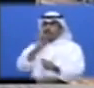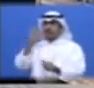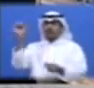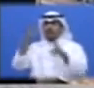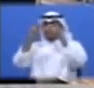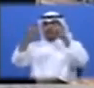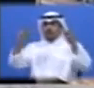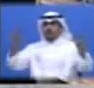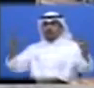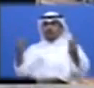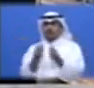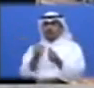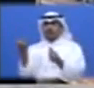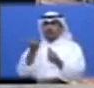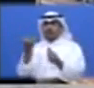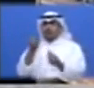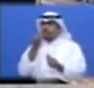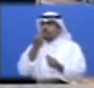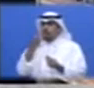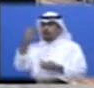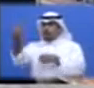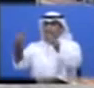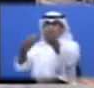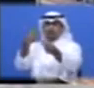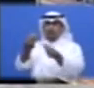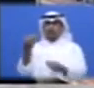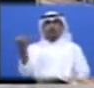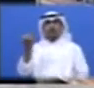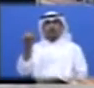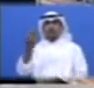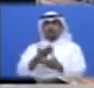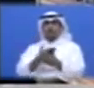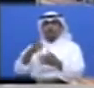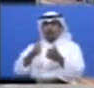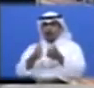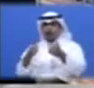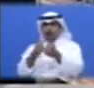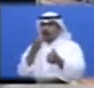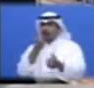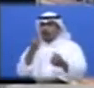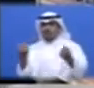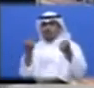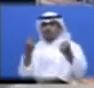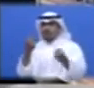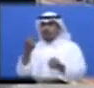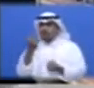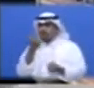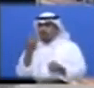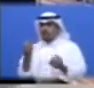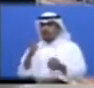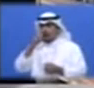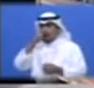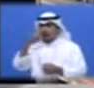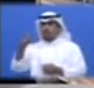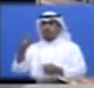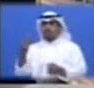اللبناني. وتشمل هذه الحصة الغذائية على مواد عينية غذائية رئيسية. تستمر هذه المساعدات كذلك في صيدا